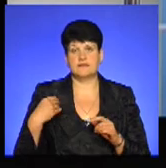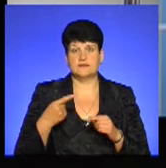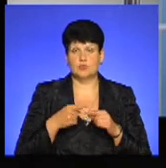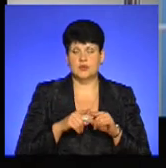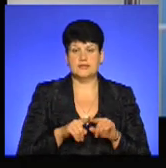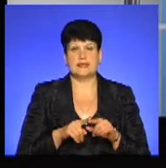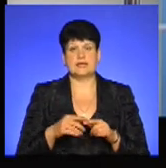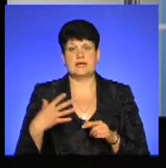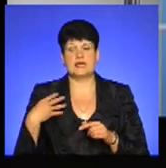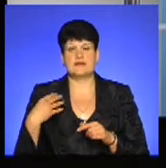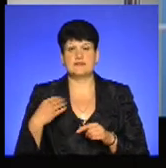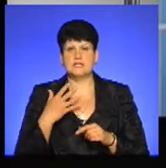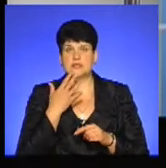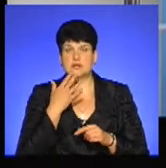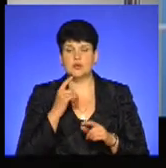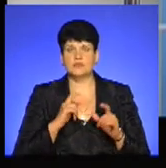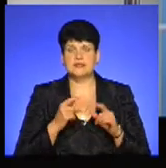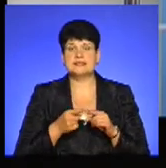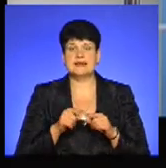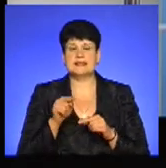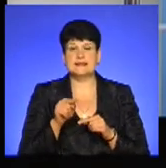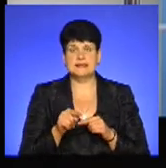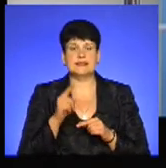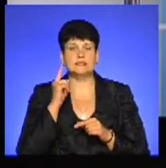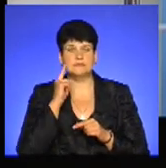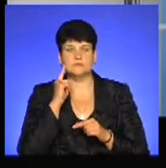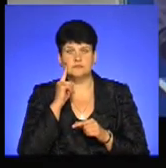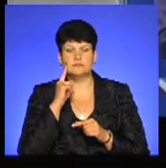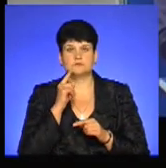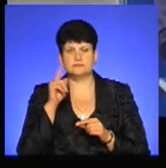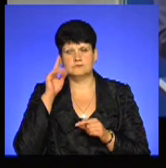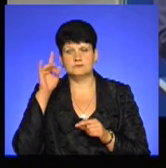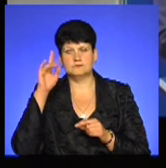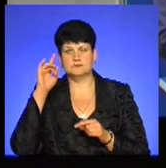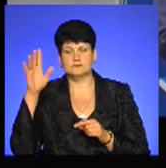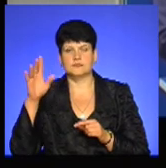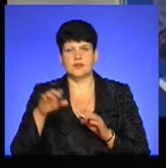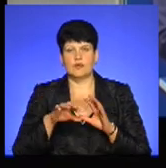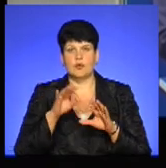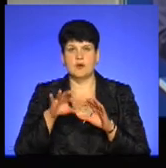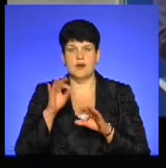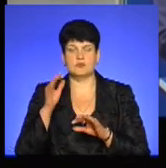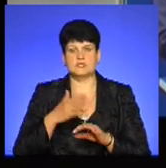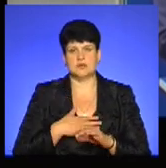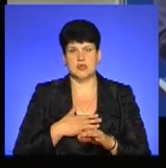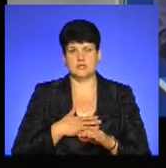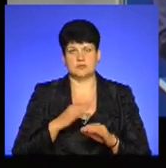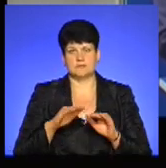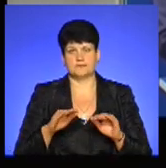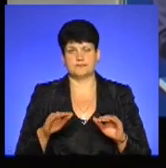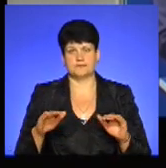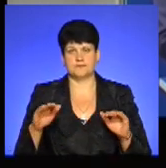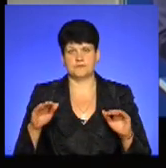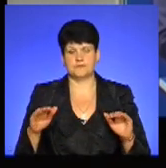Львівський національний університет. Ну, це ті, які на слуху і які найбільше обираються нашими абітурієнтами,